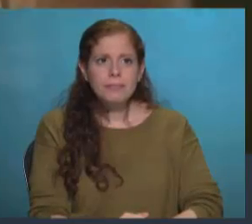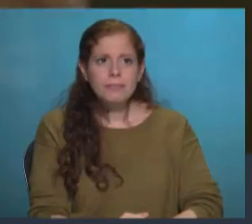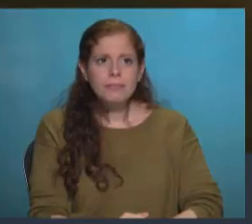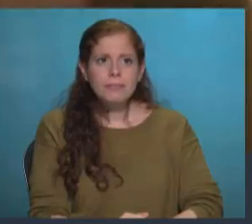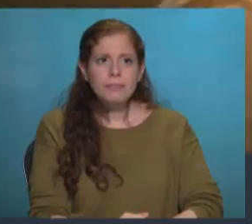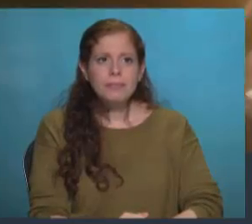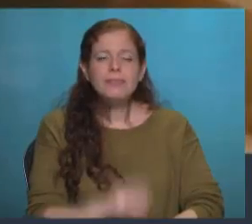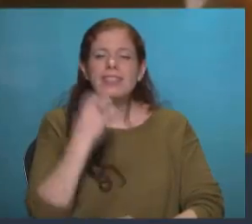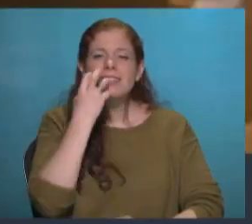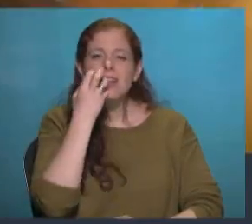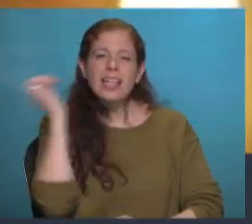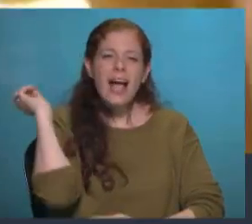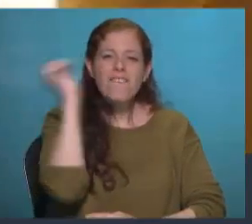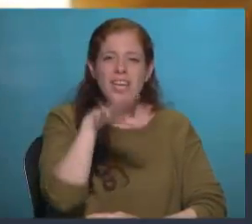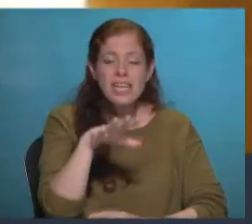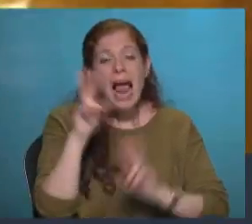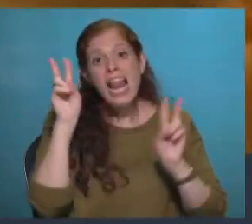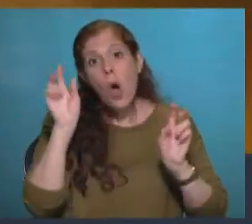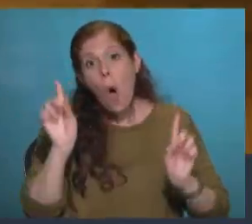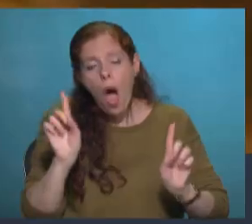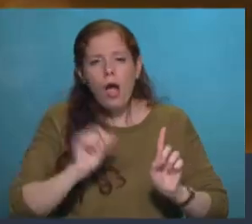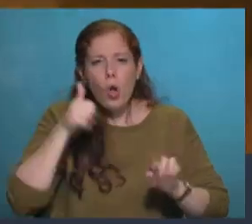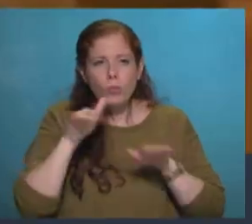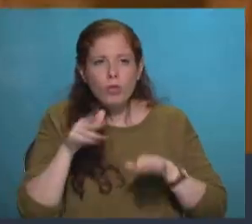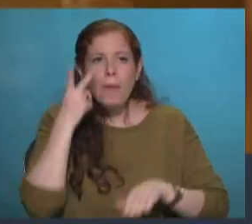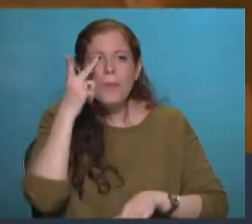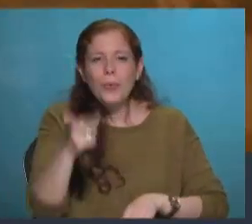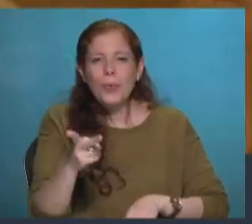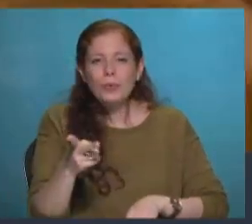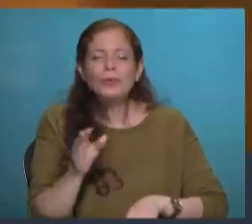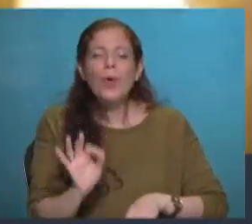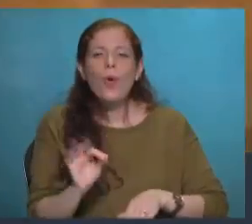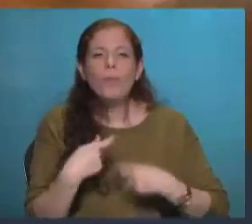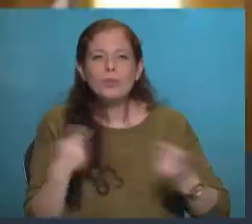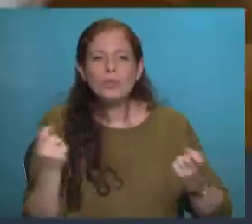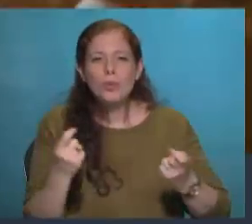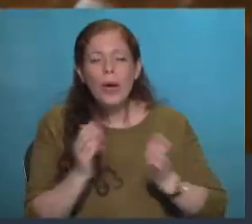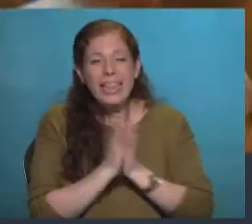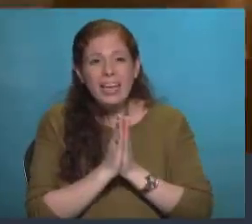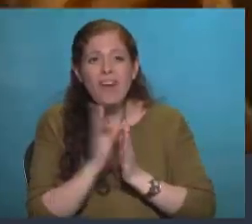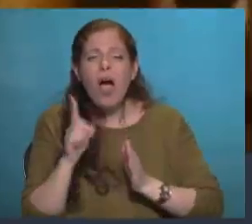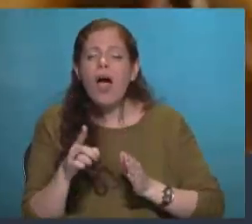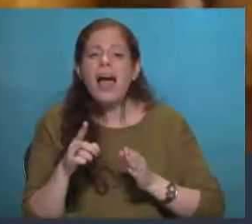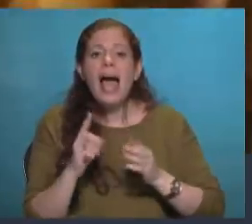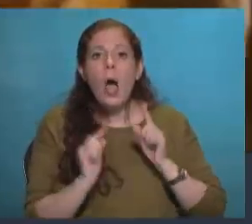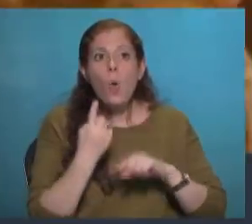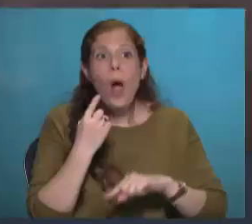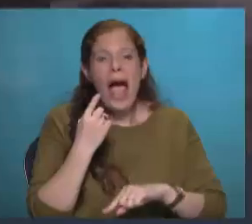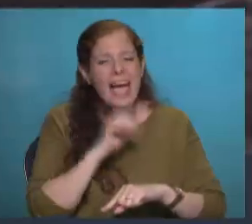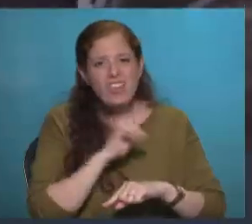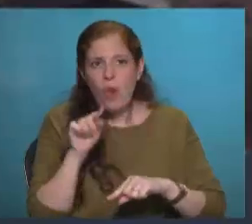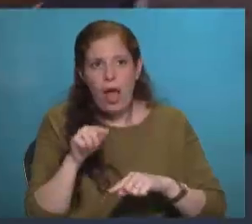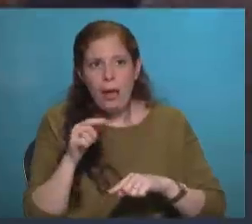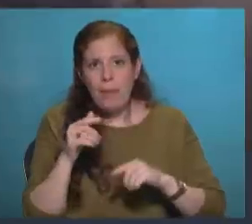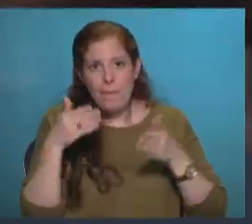זריקת העגבניה לכאורה אל עבר ראש הממשלה בביקורו בשוק התקווה הייתה אירוע חריג ולא רק בקנה המידה של הבחירות הללו.